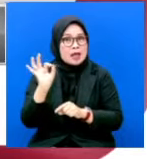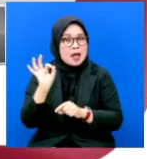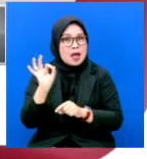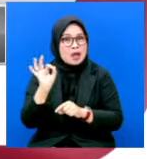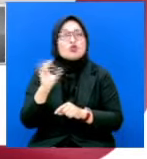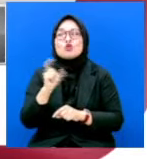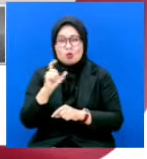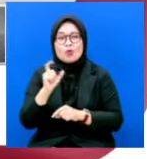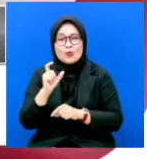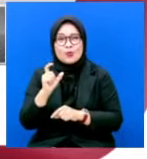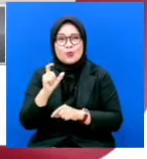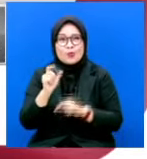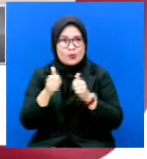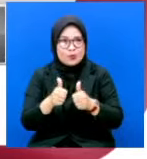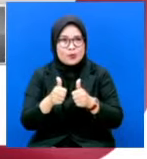cukup